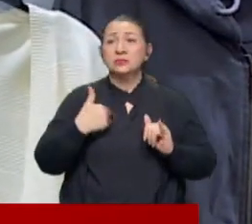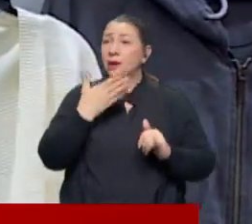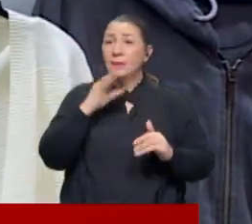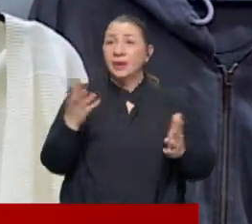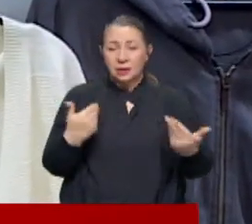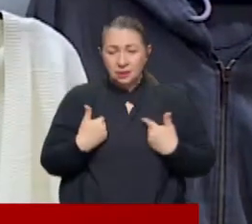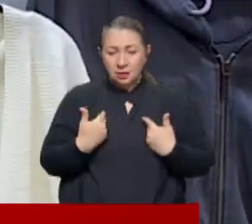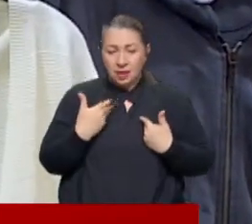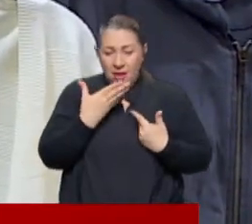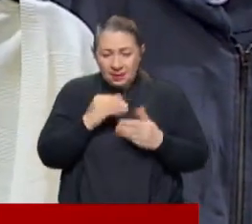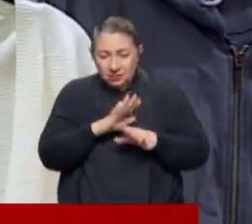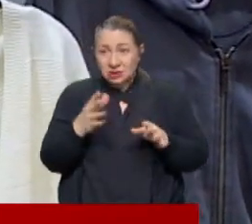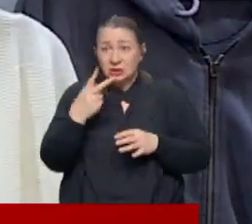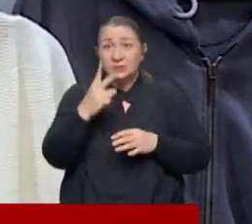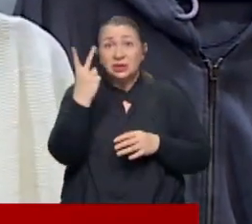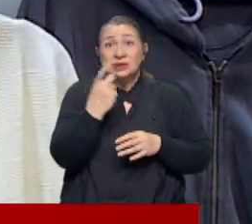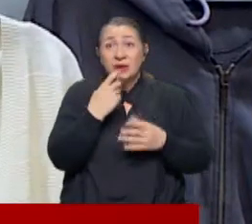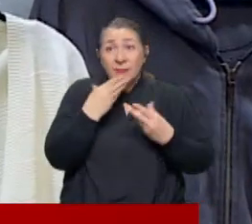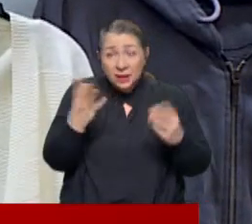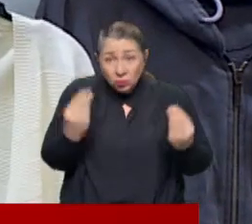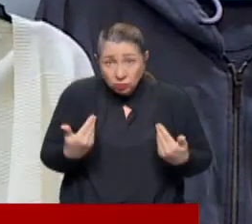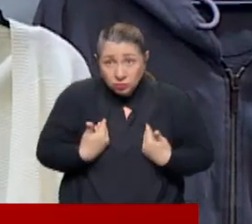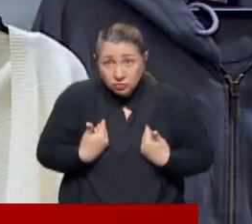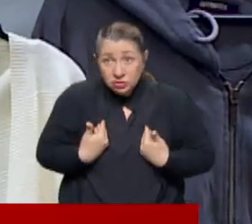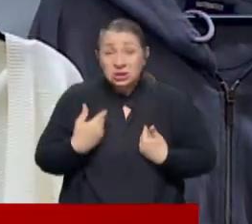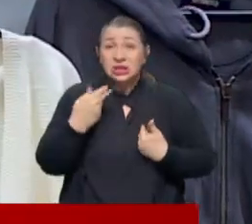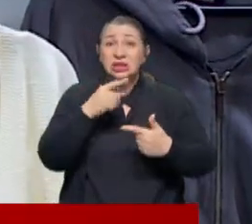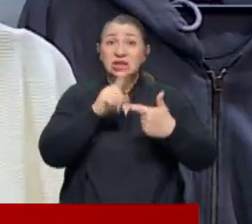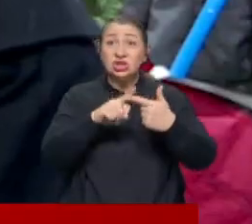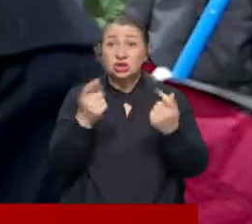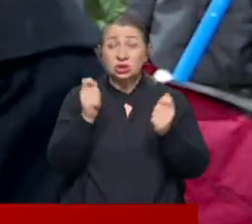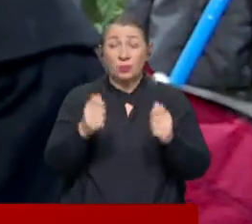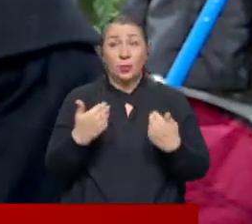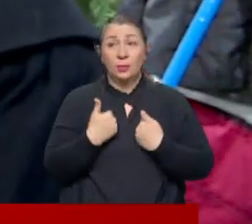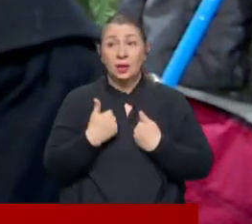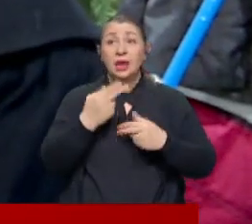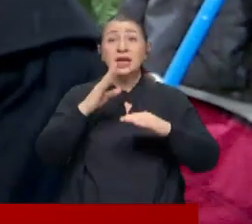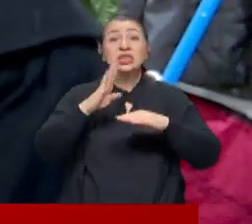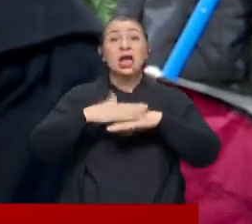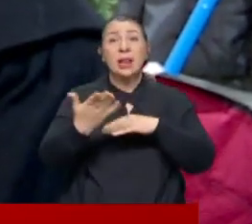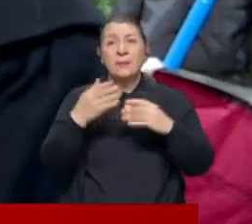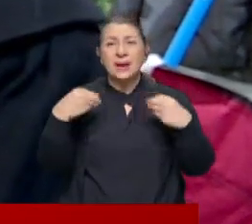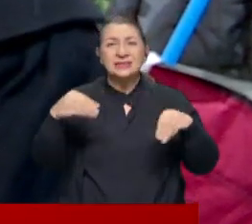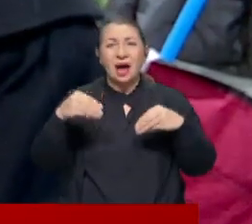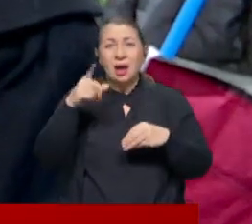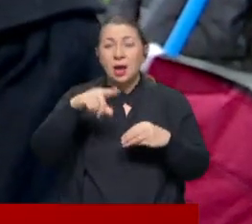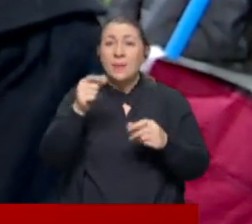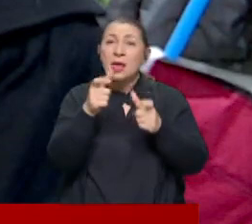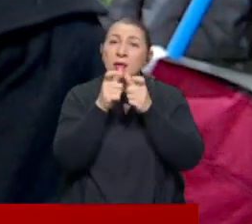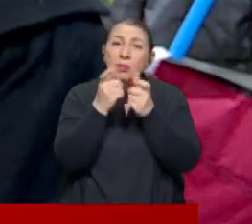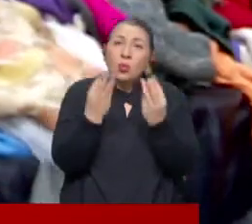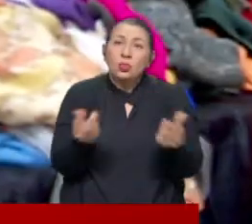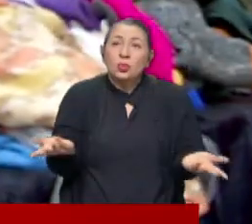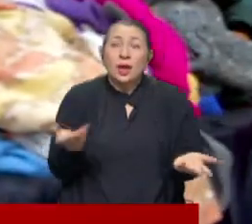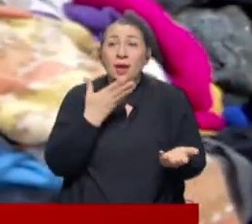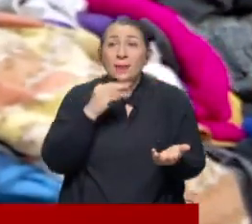emekli, biz hem emekli olmuş, ben 2002 yılında emekli olmuşum ve ikinci el iş yapıyorum. İkinci el pazarları emeklilerin geçim kapısı